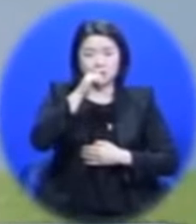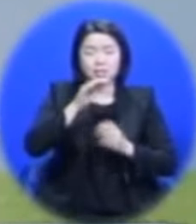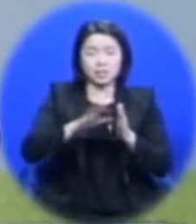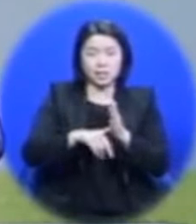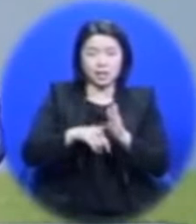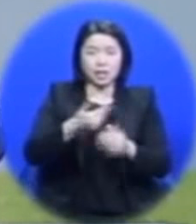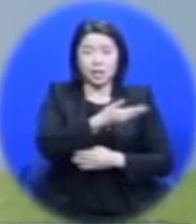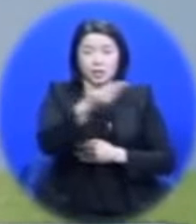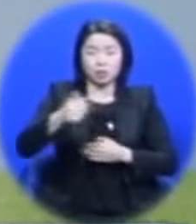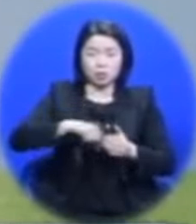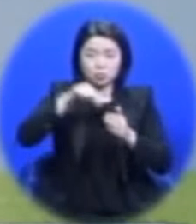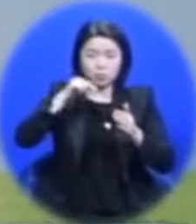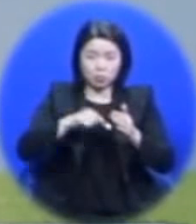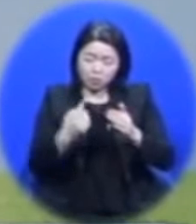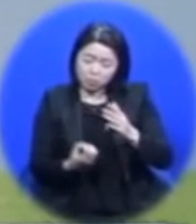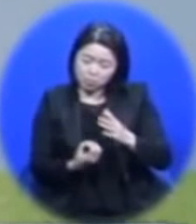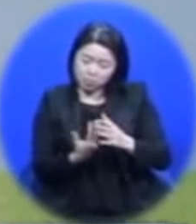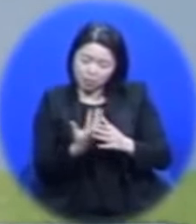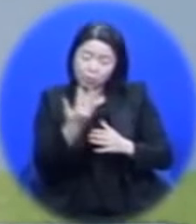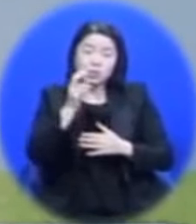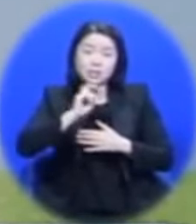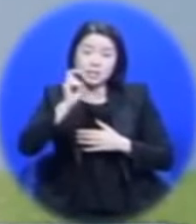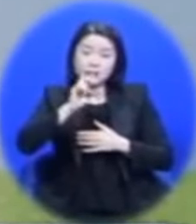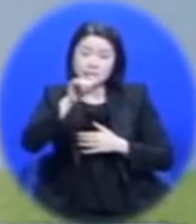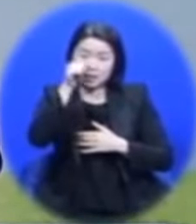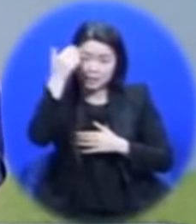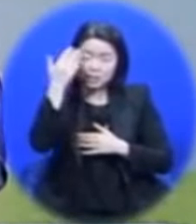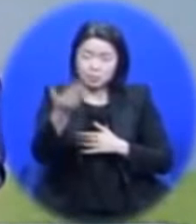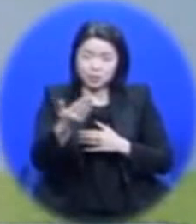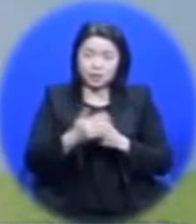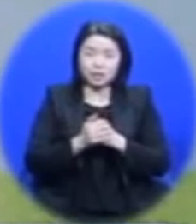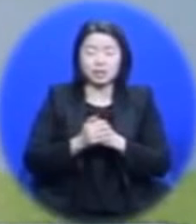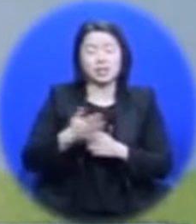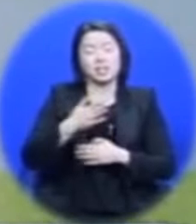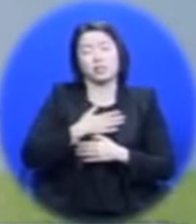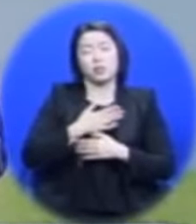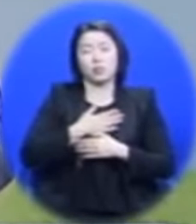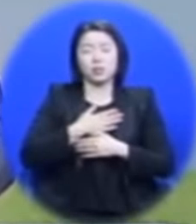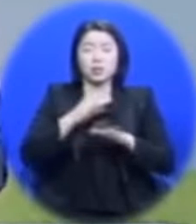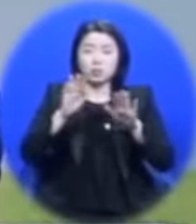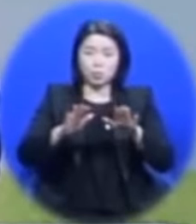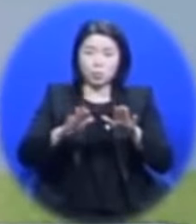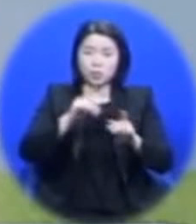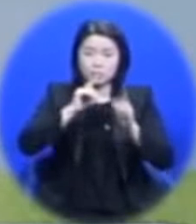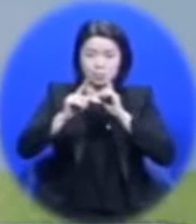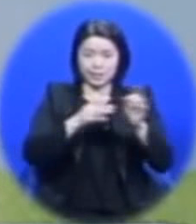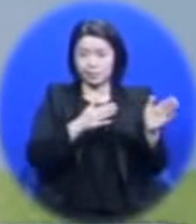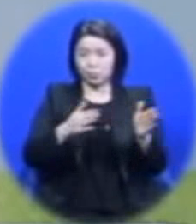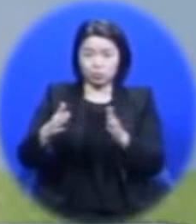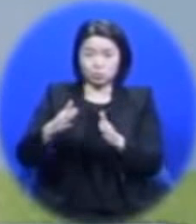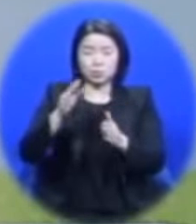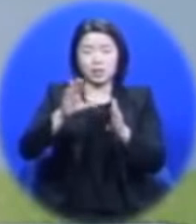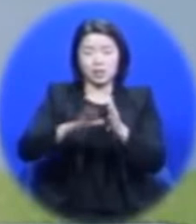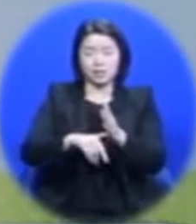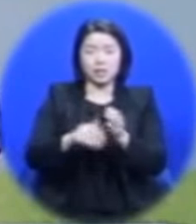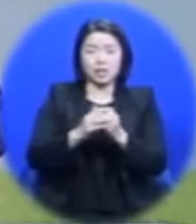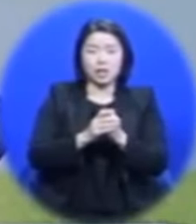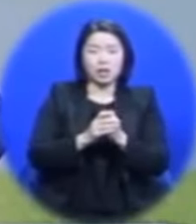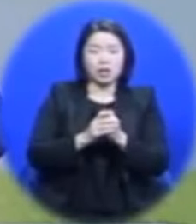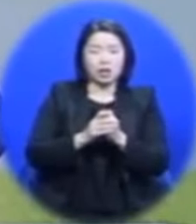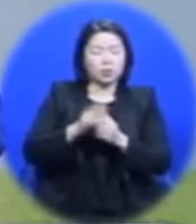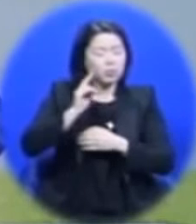여러분 속에서부터 나오는 찬양이 있으셨나요? 저는 오늘 말씀을 준비하면서